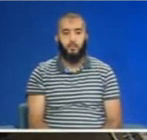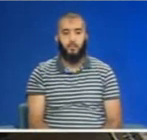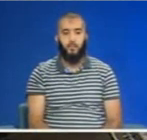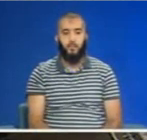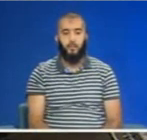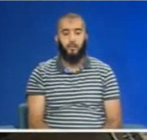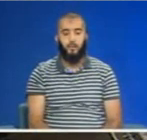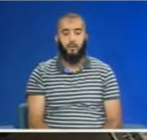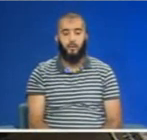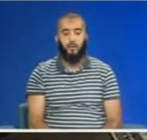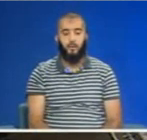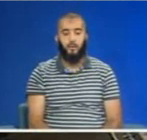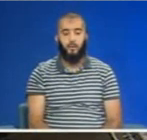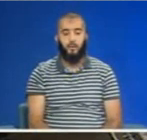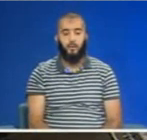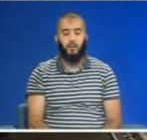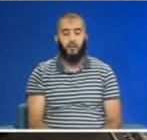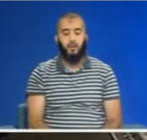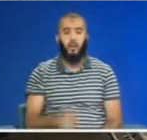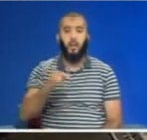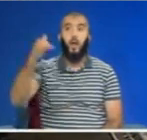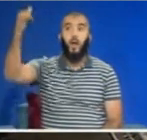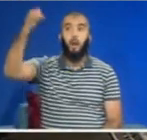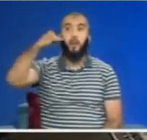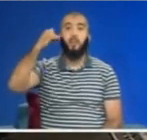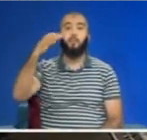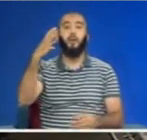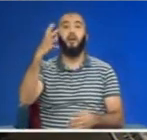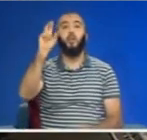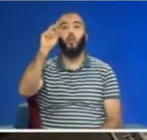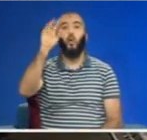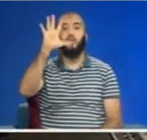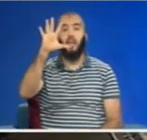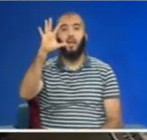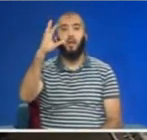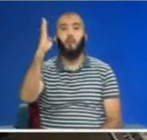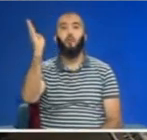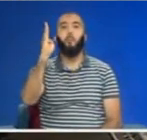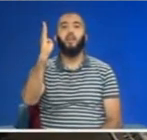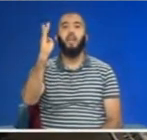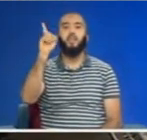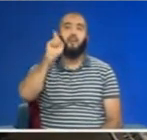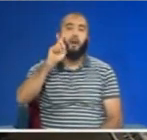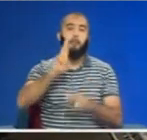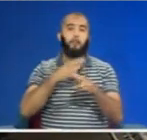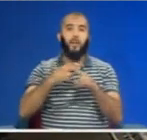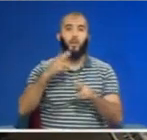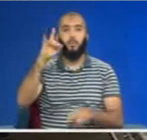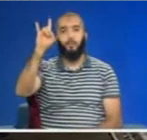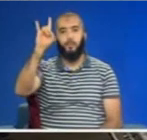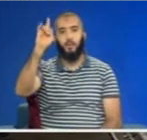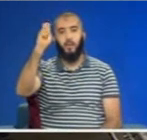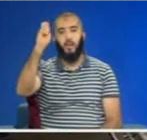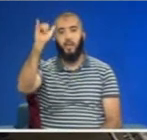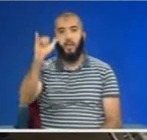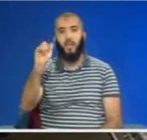طيب نجيب. نعم معنا حياة من بومرداس. نعم. السلام عليكم. وعليكم السلام ورحمة الله.